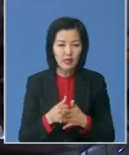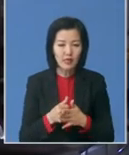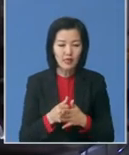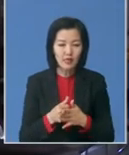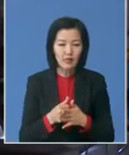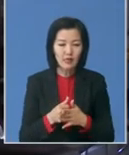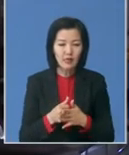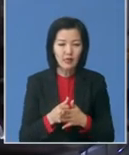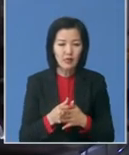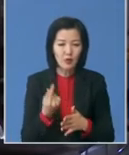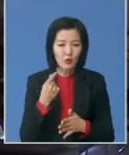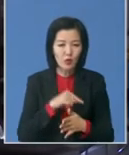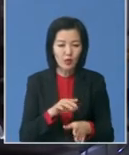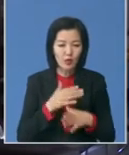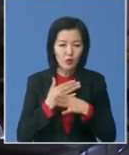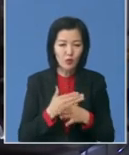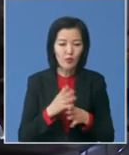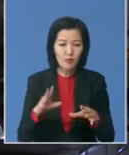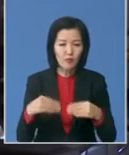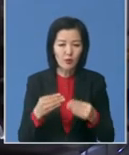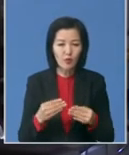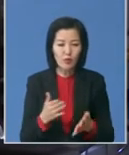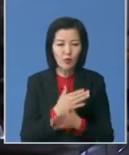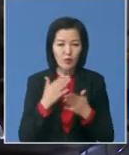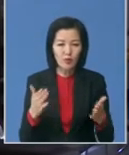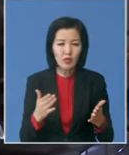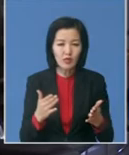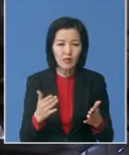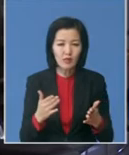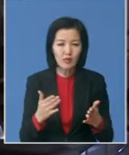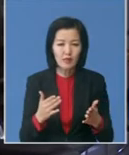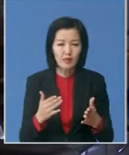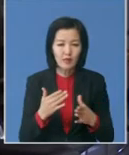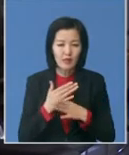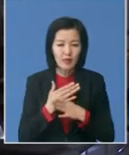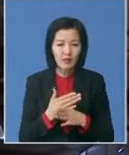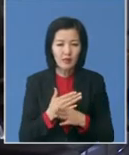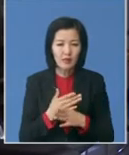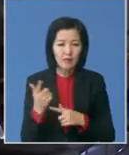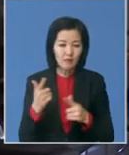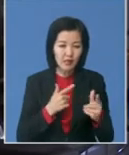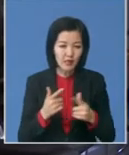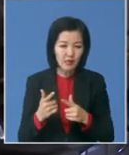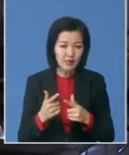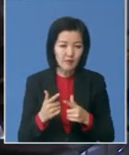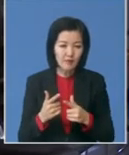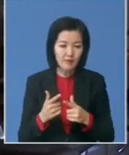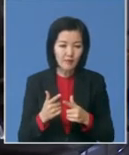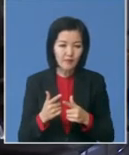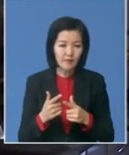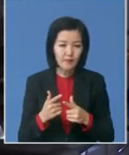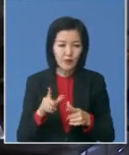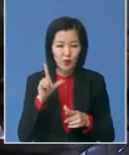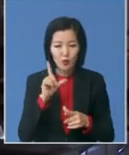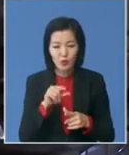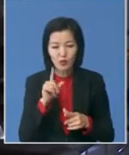қадірімше рухани көмек беруге үлкен қанаттанып өзімді дайындап, қарлығаштай болып